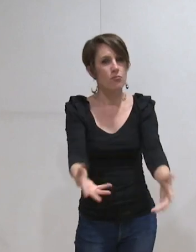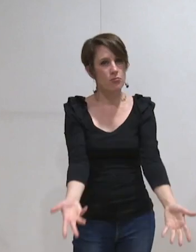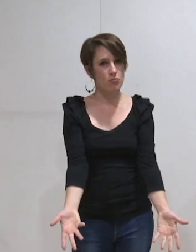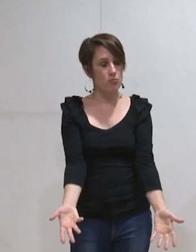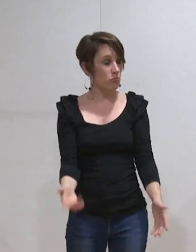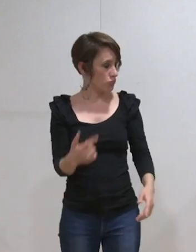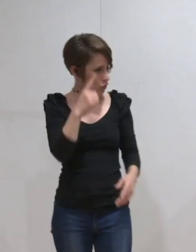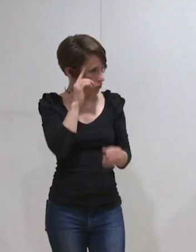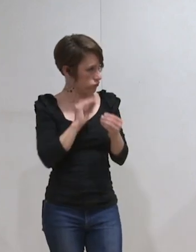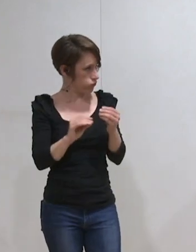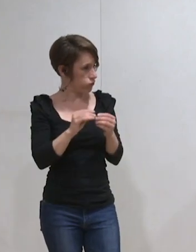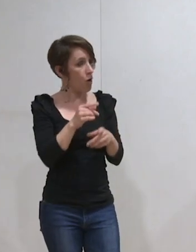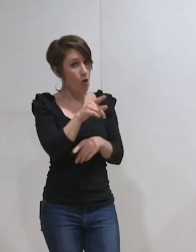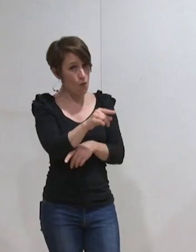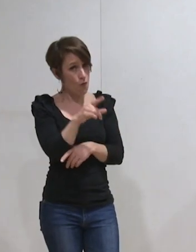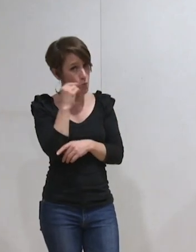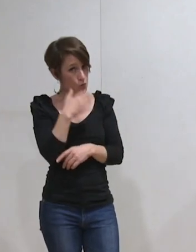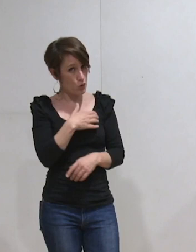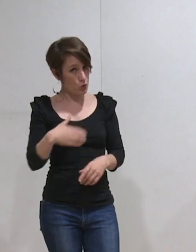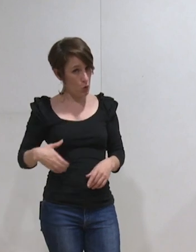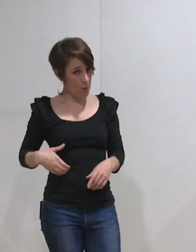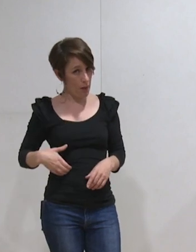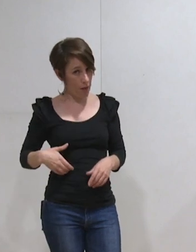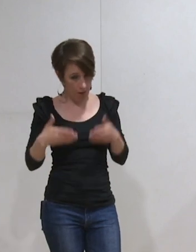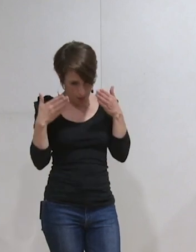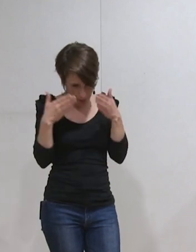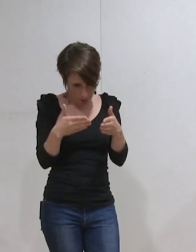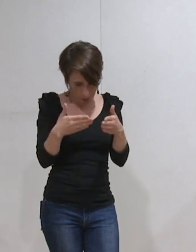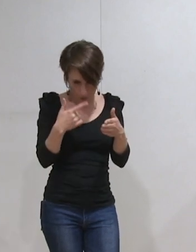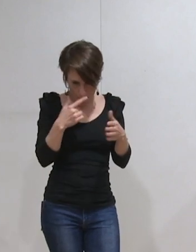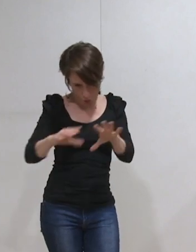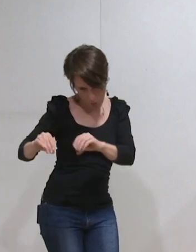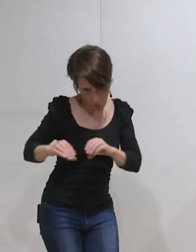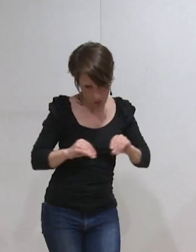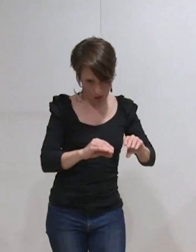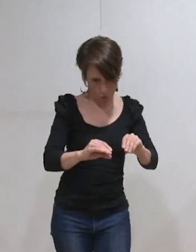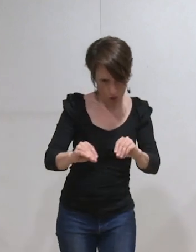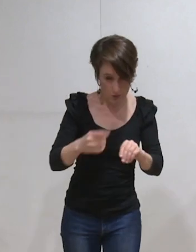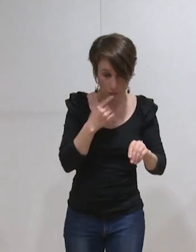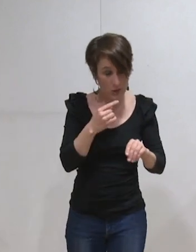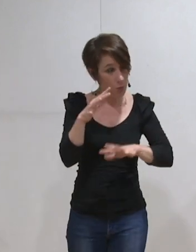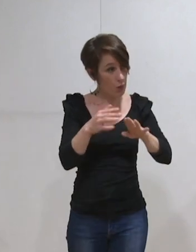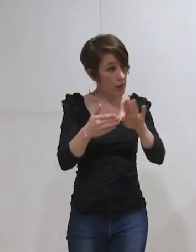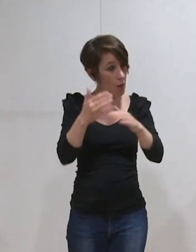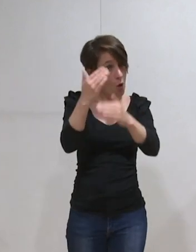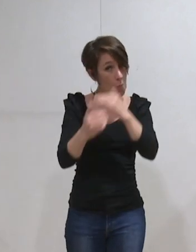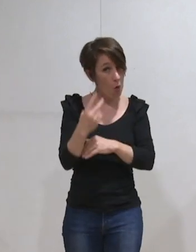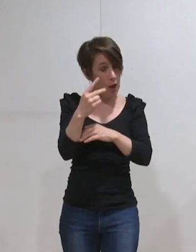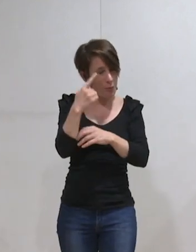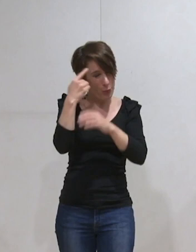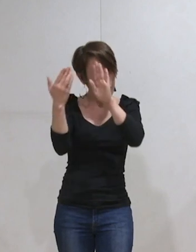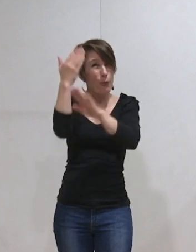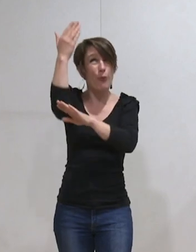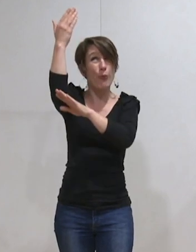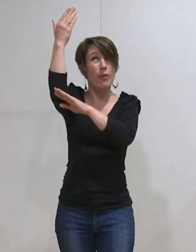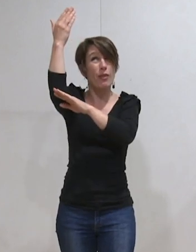pragmatisme Monsieur le Maire vous allez revenir sur vos ambitions le pragmatisme n'a pas de fondement politique